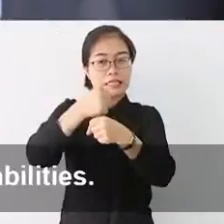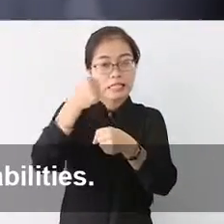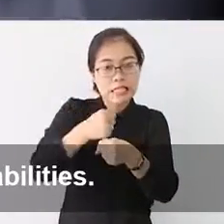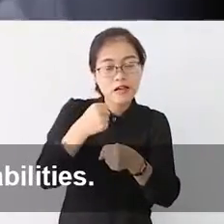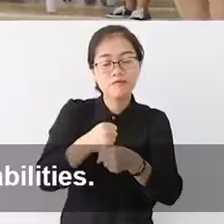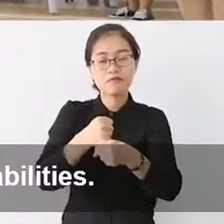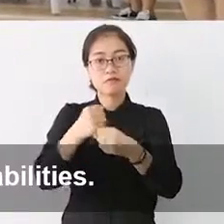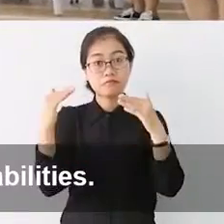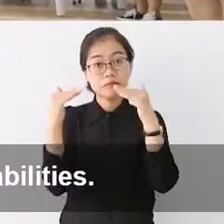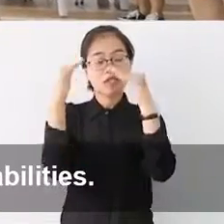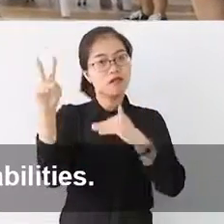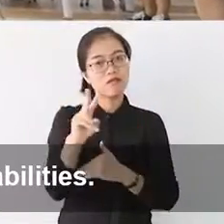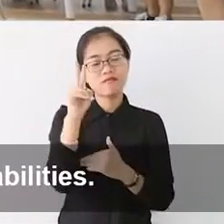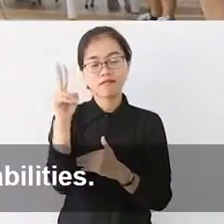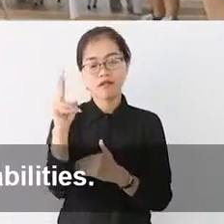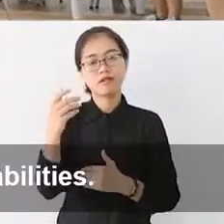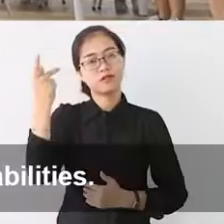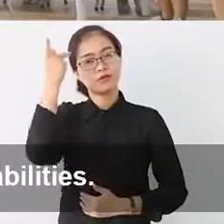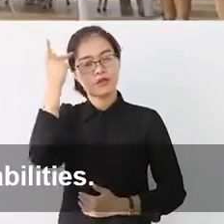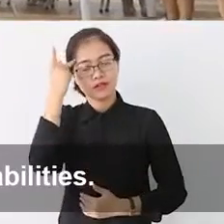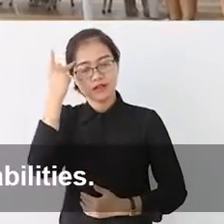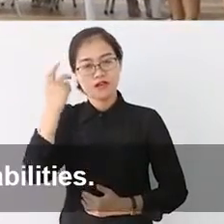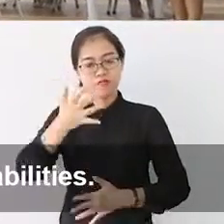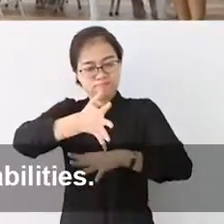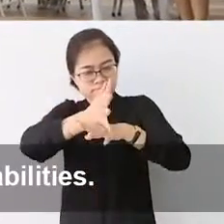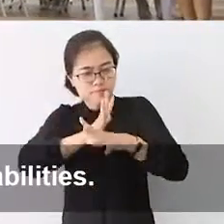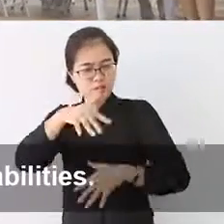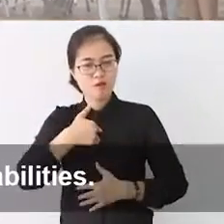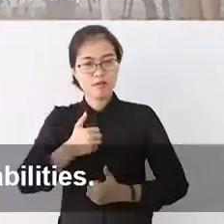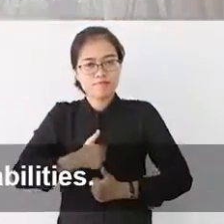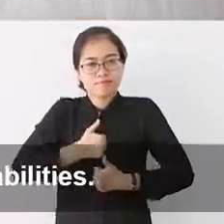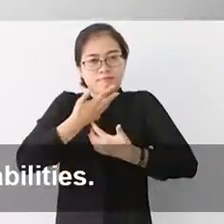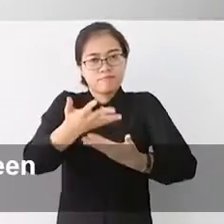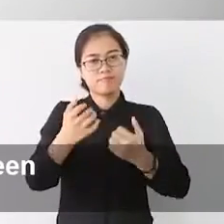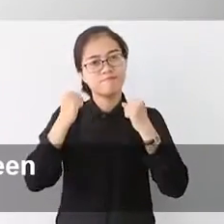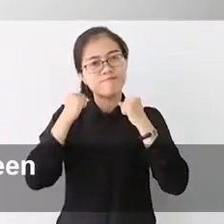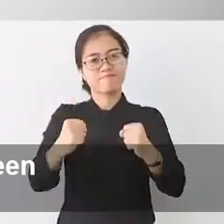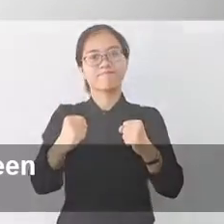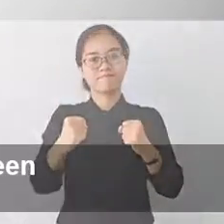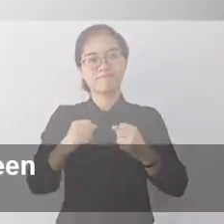người khác, thì họ vẫn học tập tốt và phát huy những giá trị bản thân một cách tốt nhất.